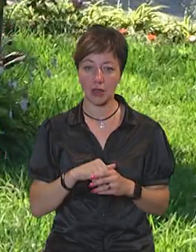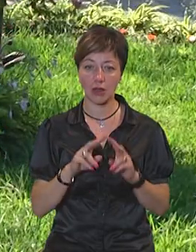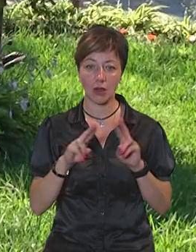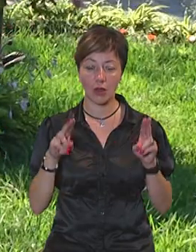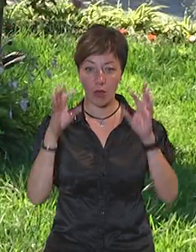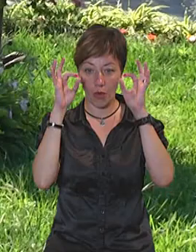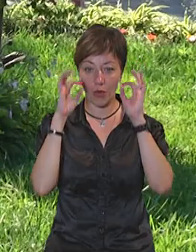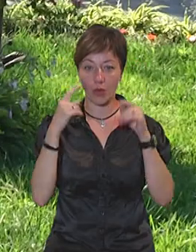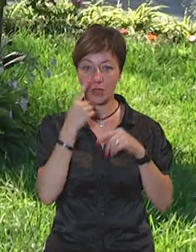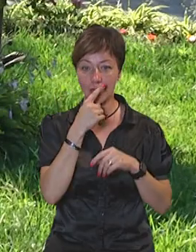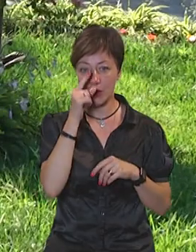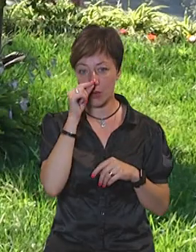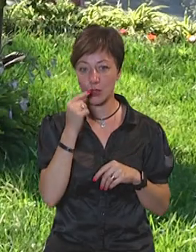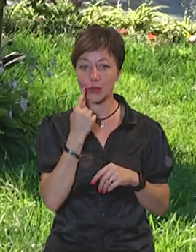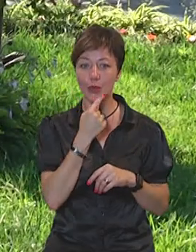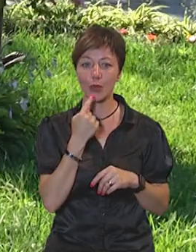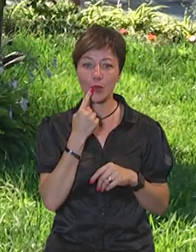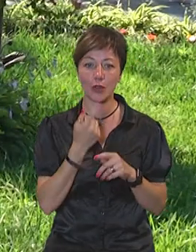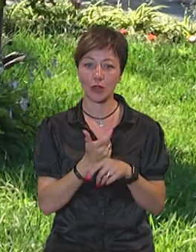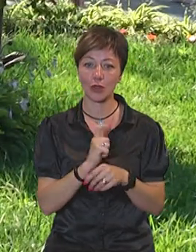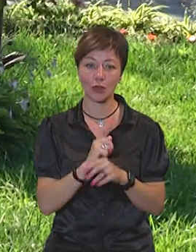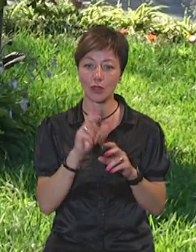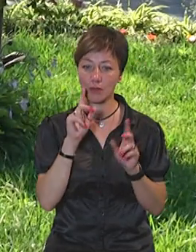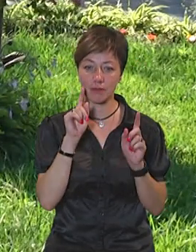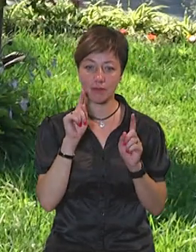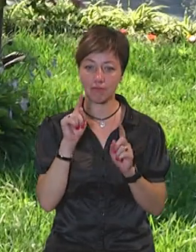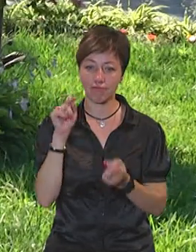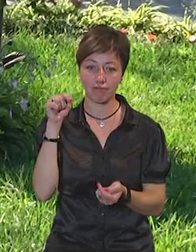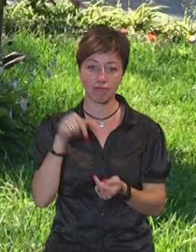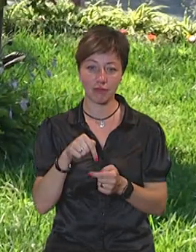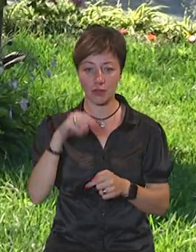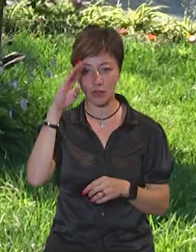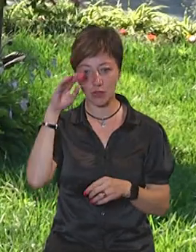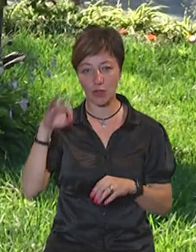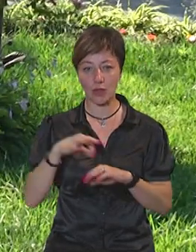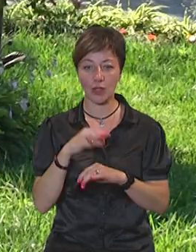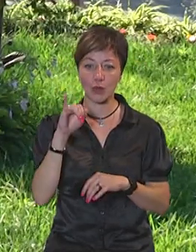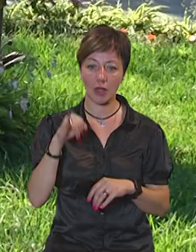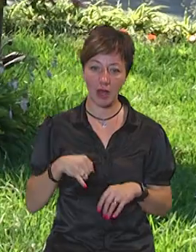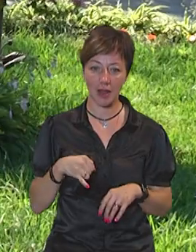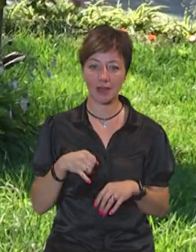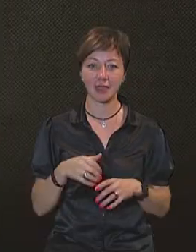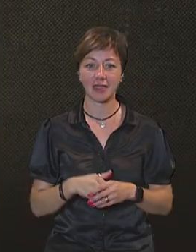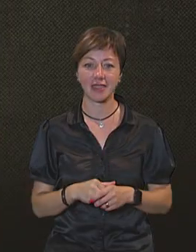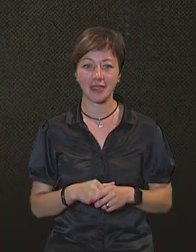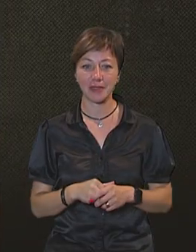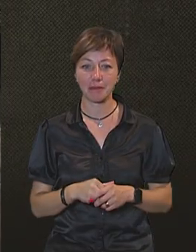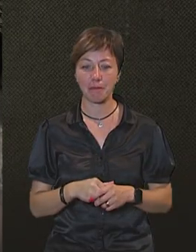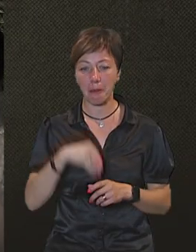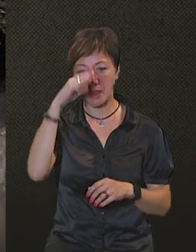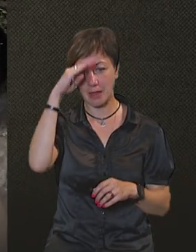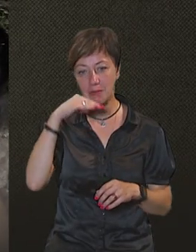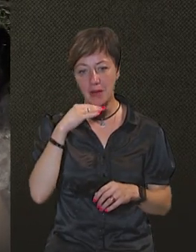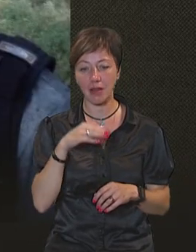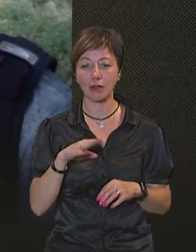самі круглі очі, і цей носик, і губки. Він дуже вдався до чоловіка, і статурою він такий худорлявий, довгов'язий. З батьком